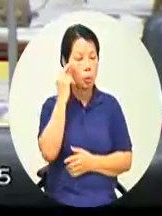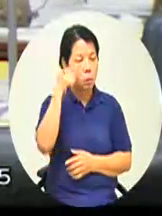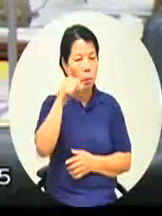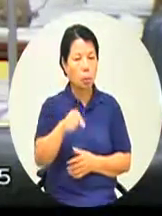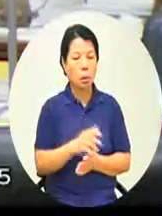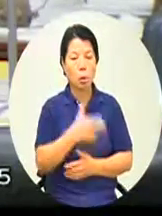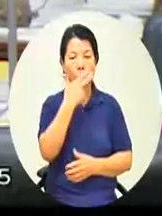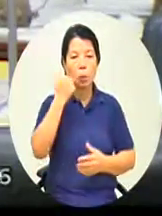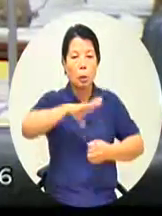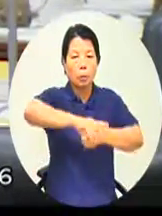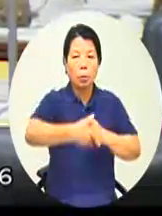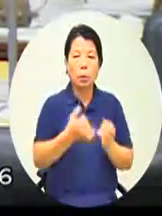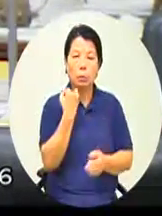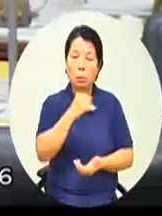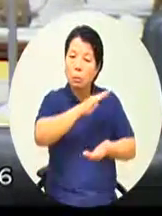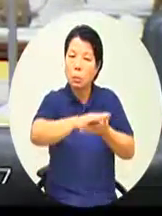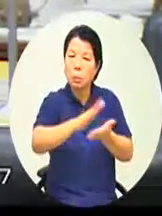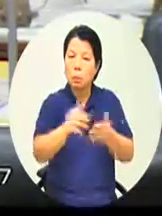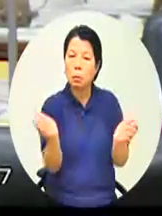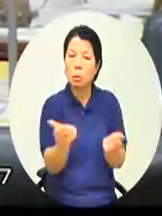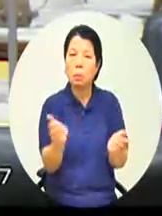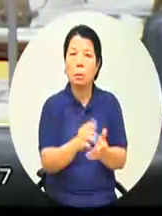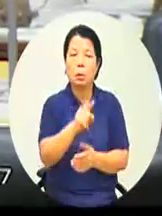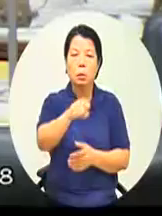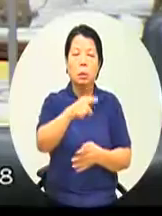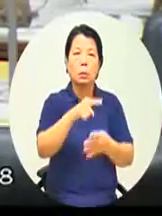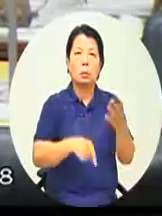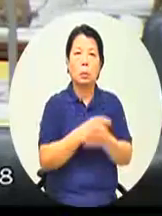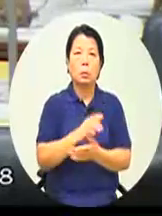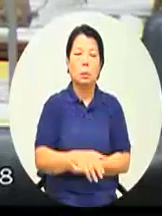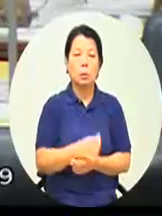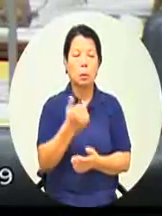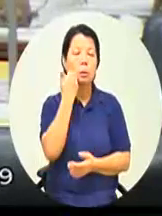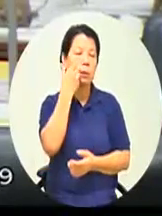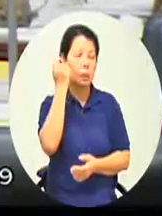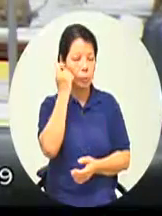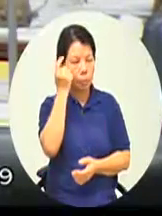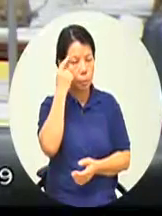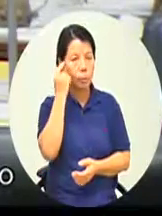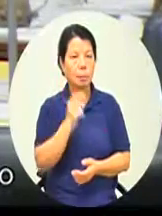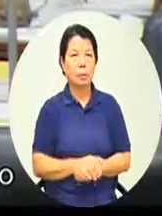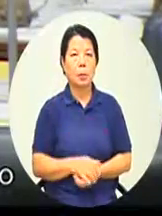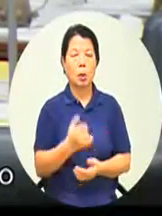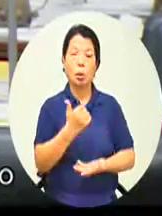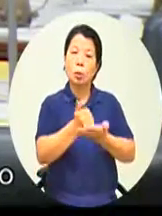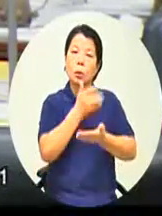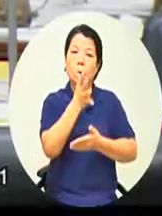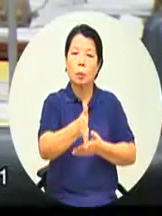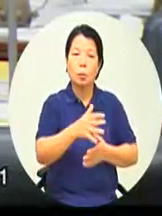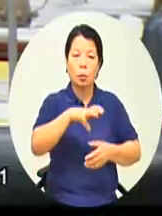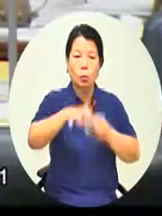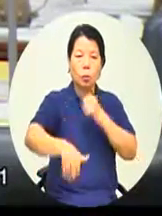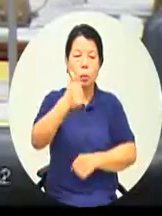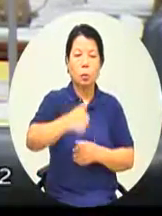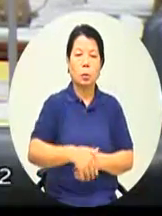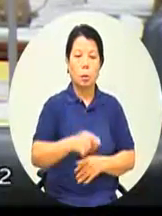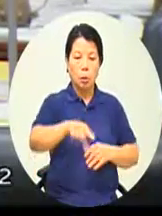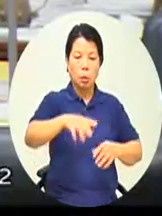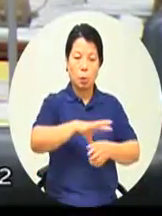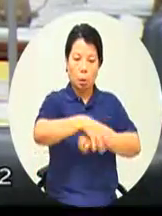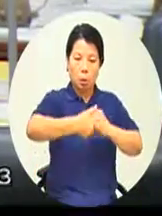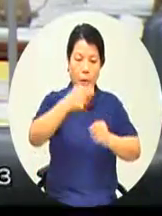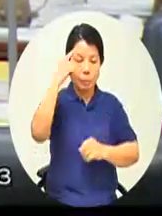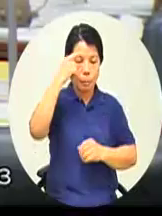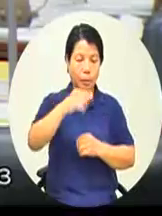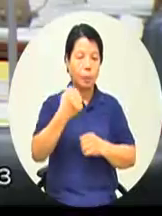用懒人包就可以解决问题的这件事情是谁想出来的？我可以请教一下局长吗？这懒人包是谁出